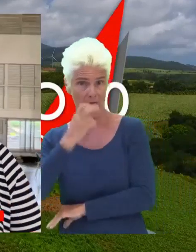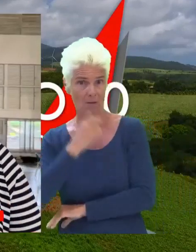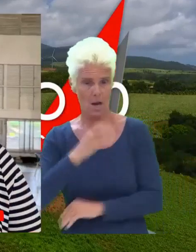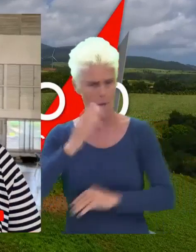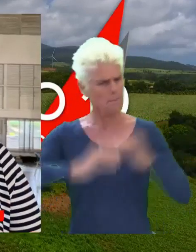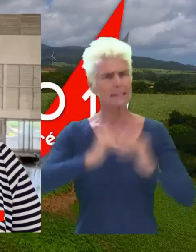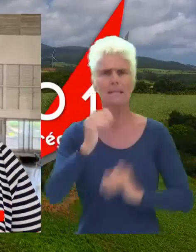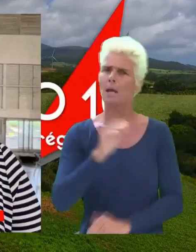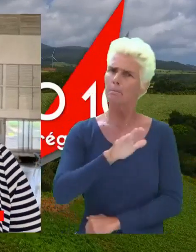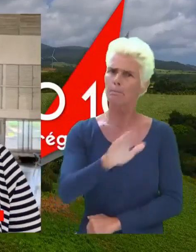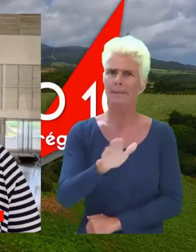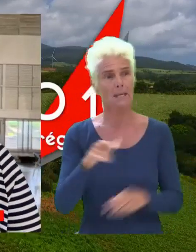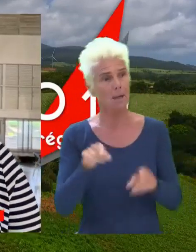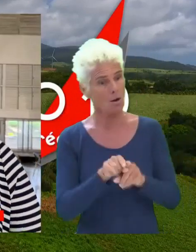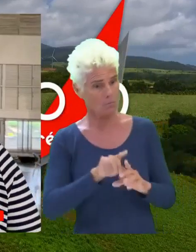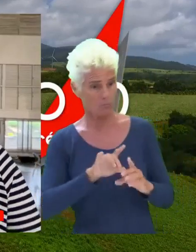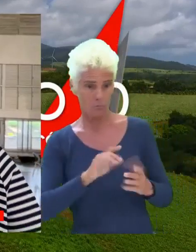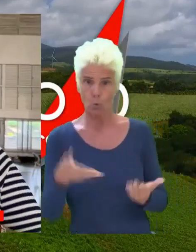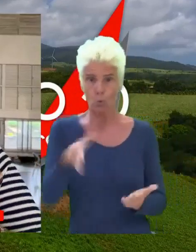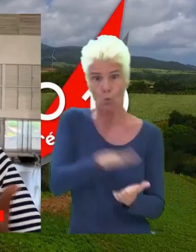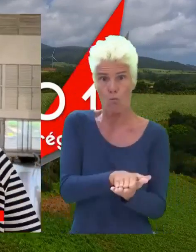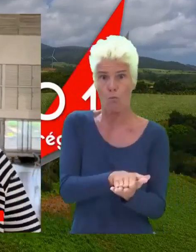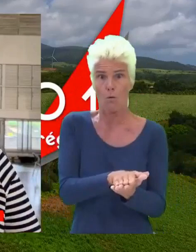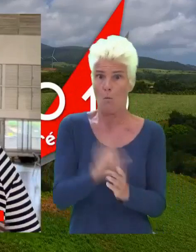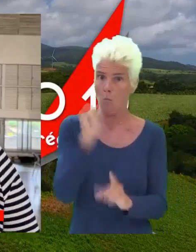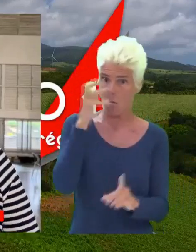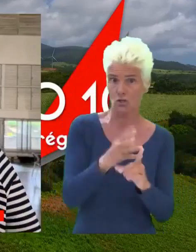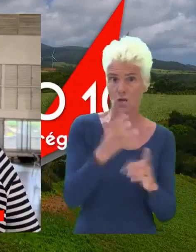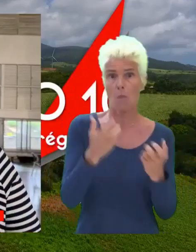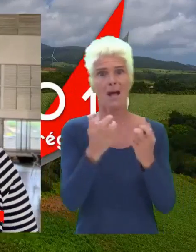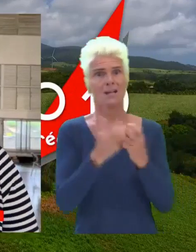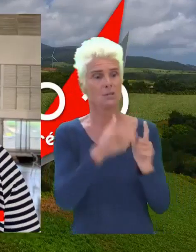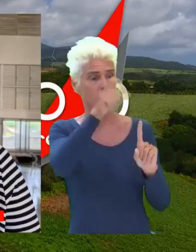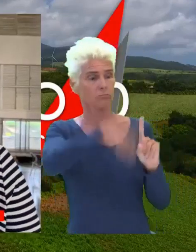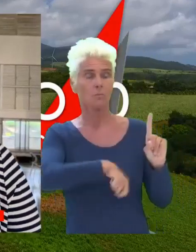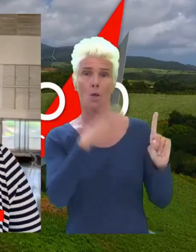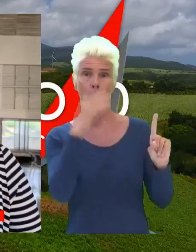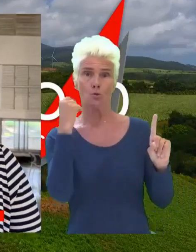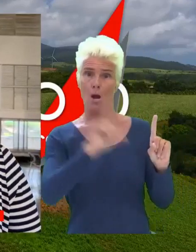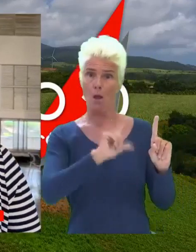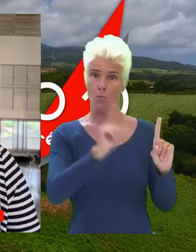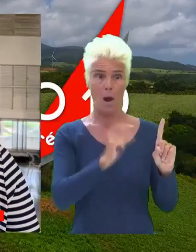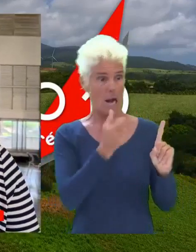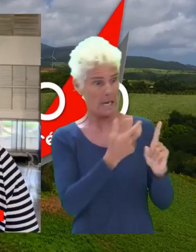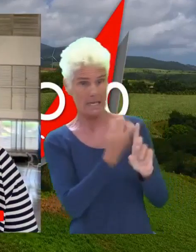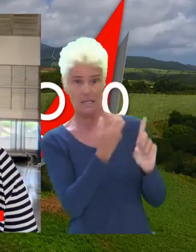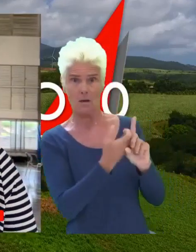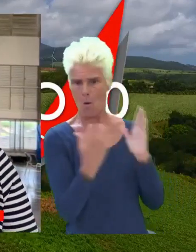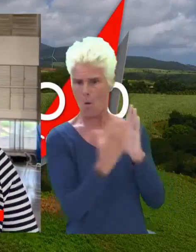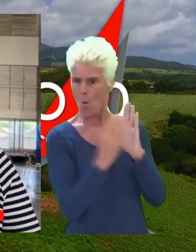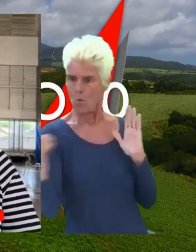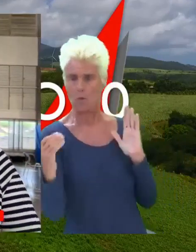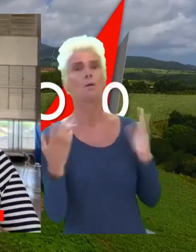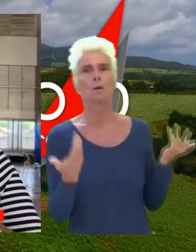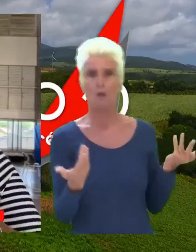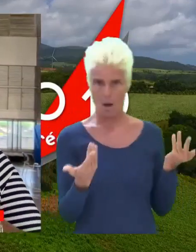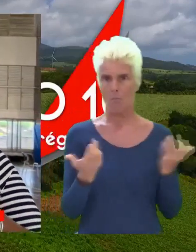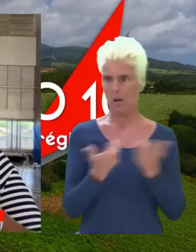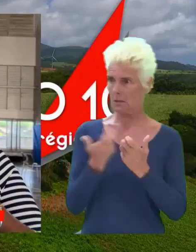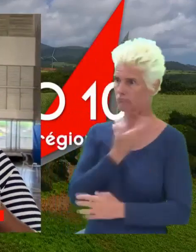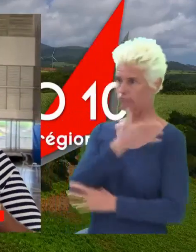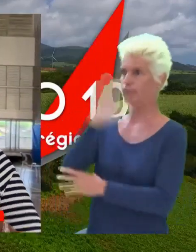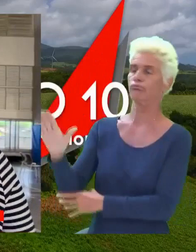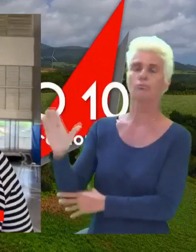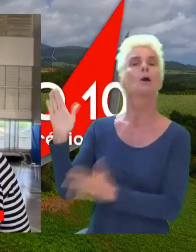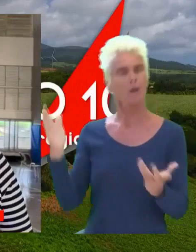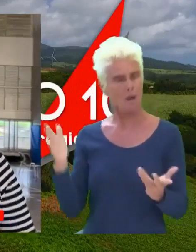peuvent aussi accompagner le double projet donc l'exemple de Jérôme laporale qu'on a que vous avez vu ce matin donc sur la sur la terrasse est un exemple